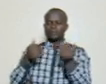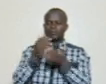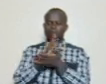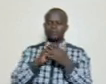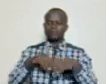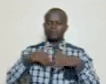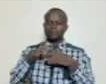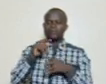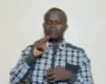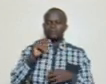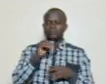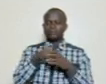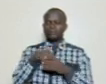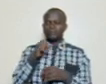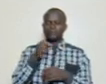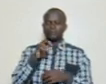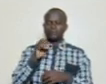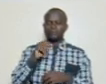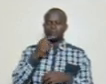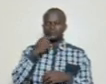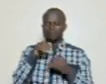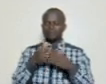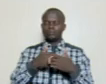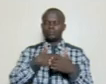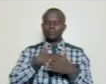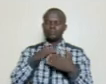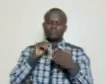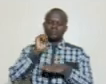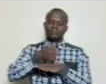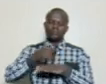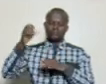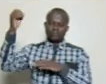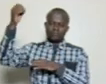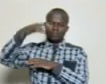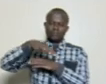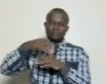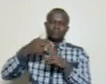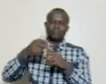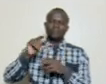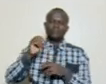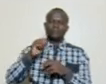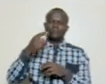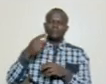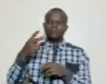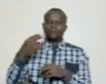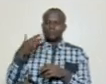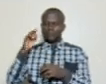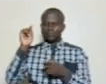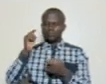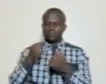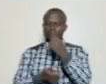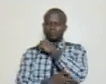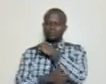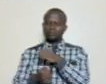batuye mu mirenge ya Kanyinya na Shyorongi ikora kuri uyu muhanda bakaba bishimira ko kuva bashyirwa amatara ku birometero bigera ku 125 byagabanyije ikibazo